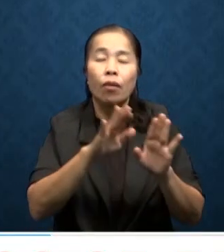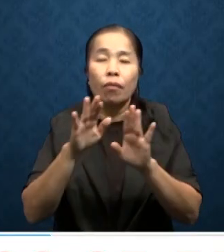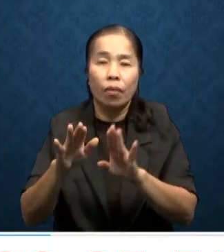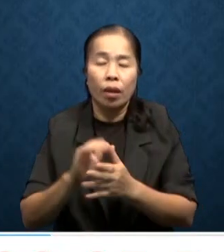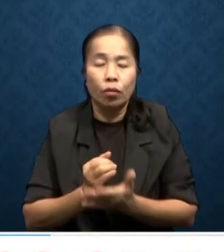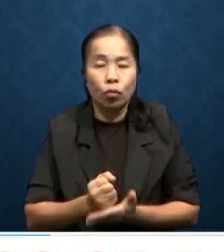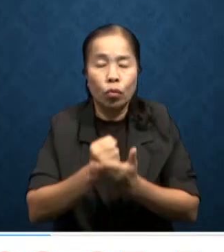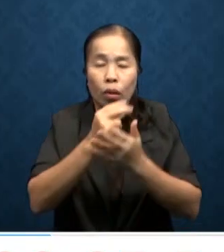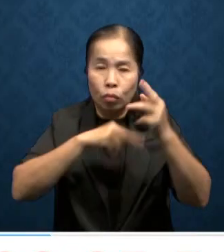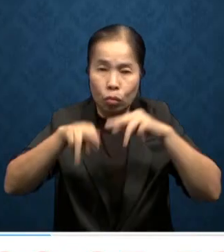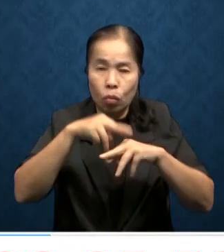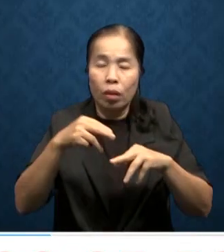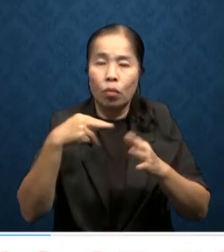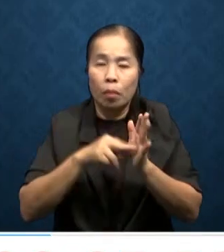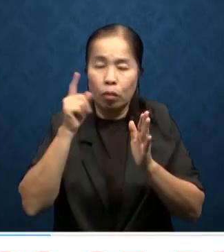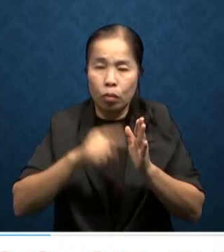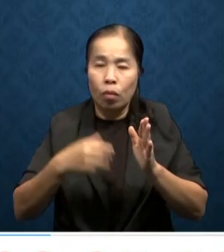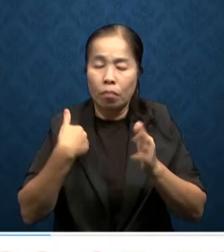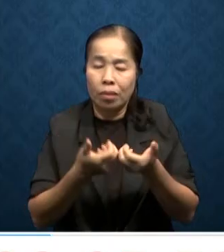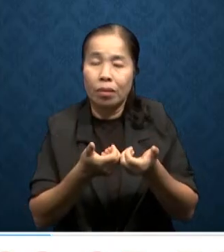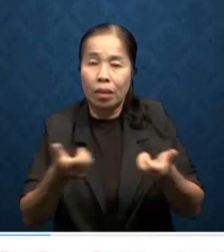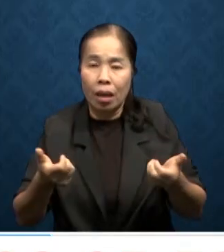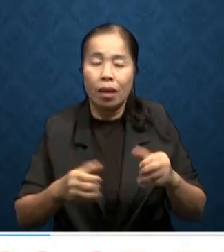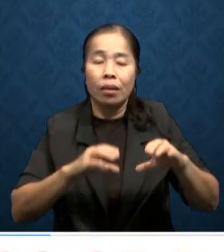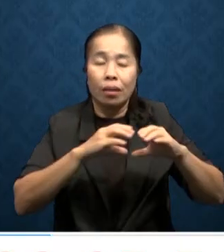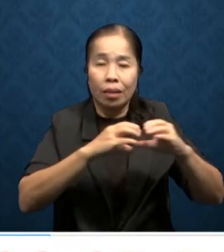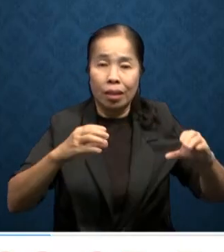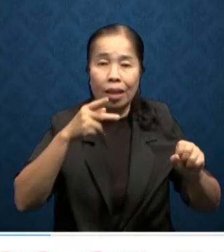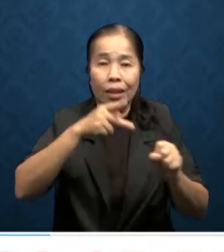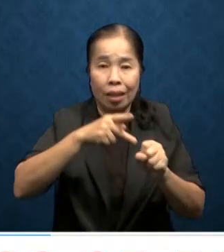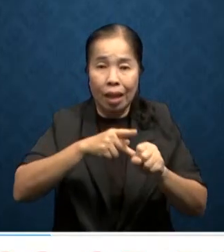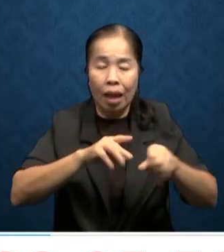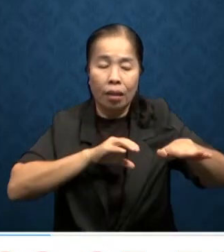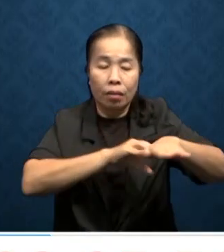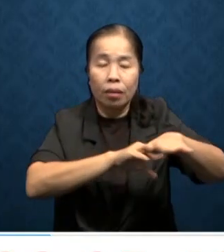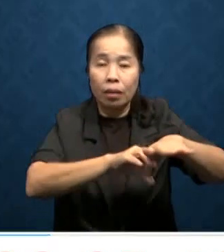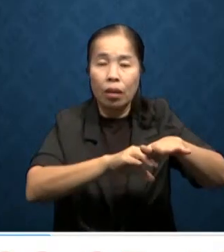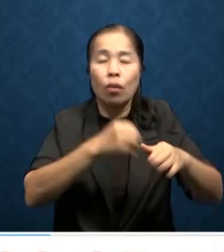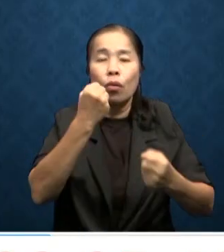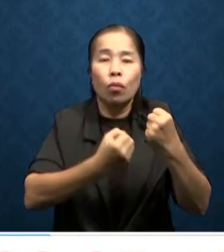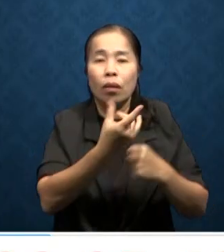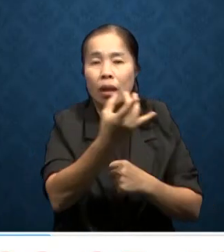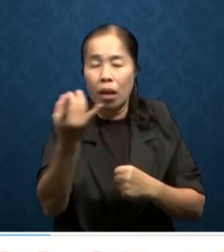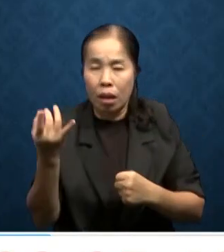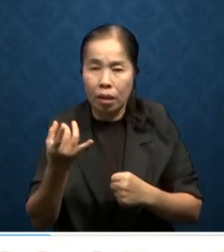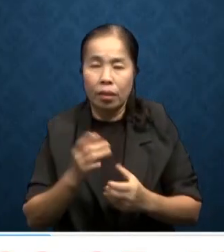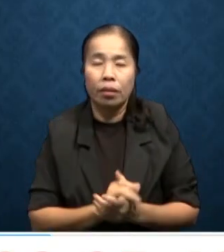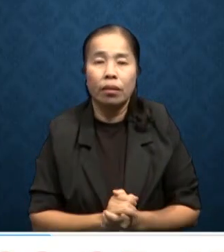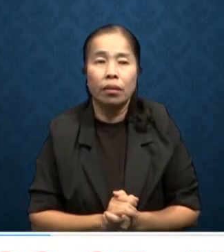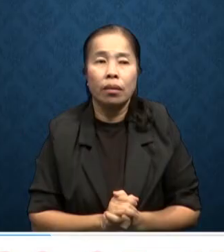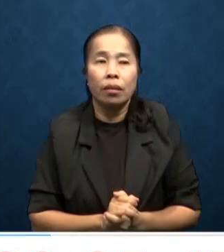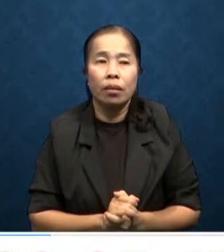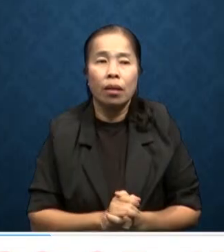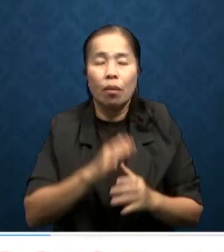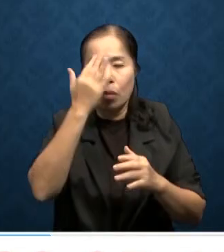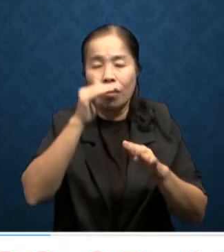ว่าขอให้แยกประเภทรถที่ติดแก๊สมาว่าณปัจจุบันใช้กับประเภทรถอะไรอยู่บ้างนะคะโดยเฉพาะพี่เด็ก